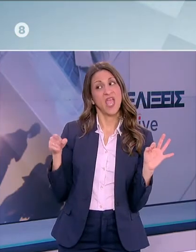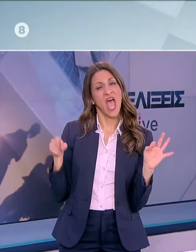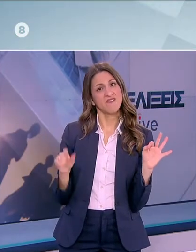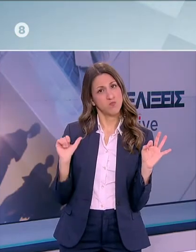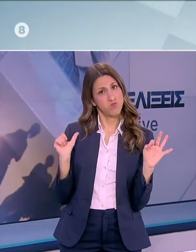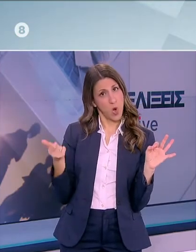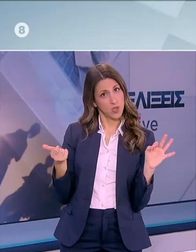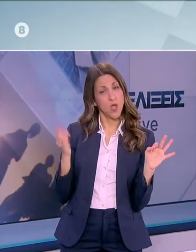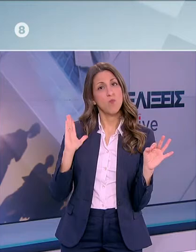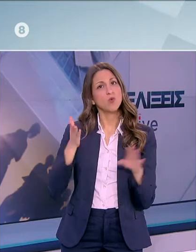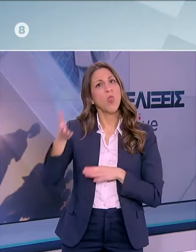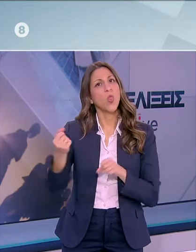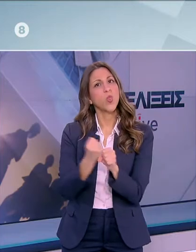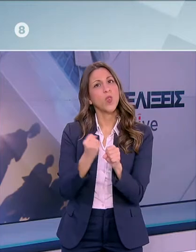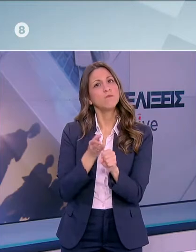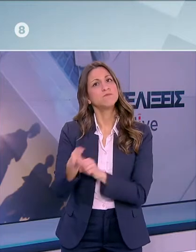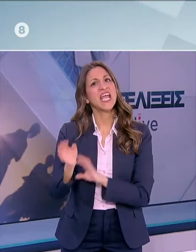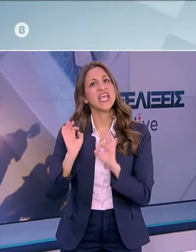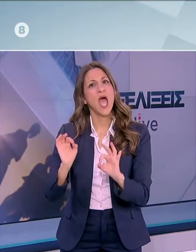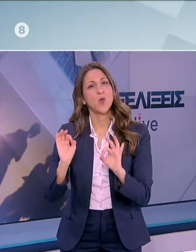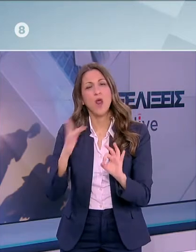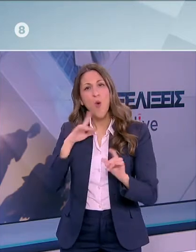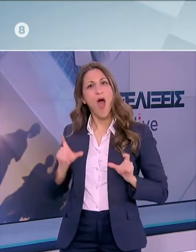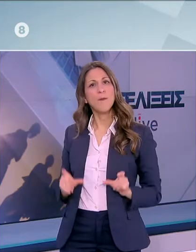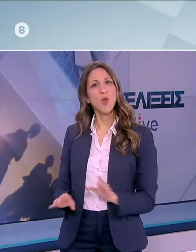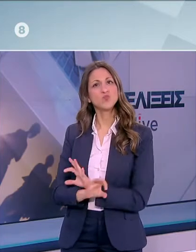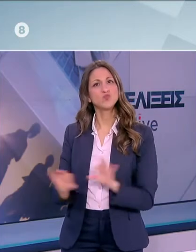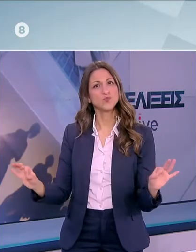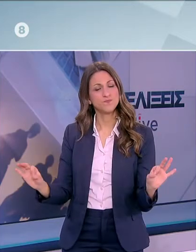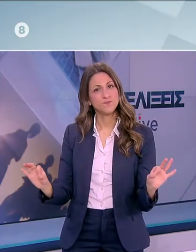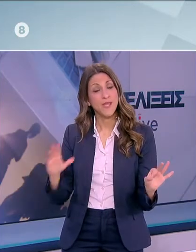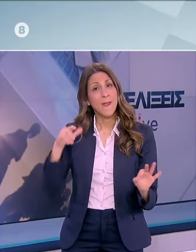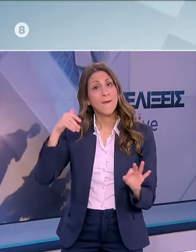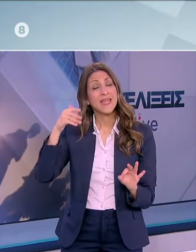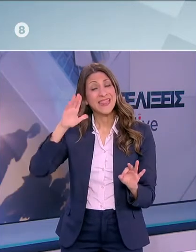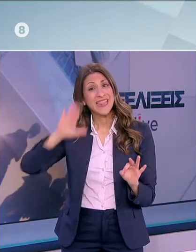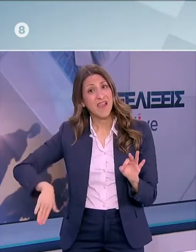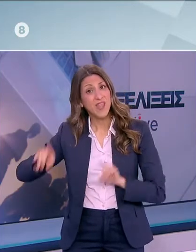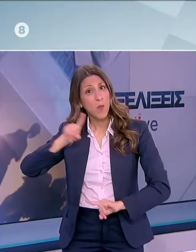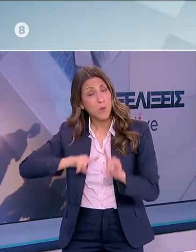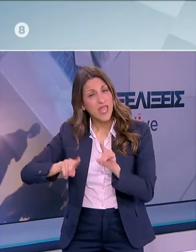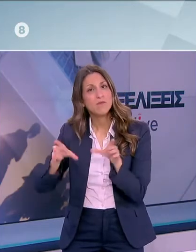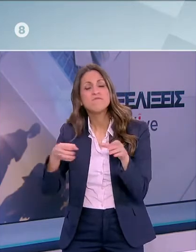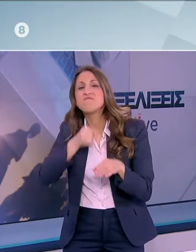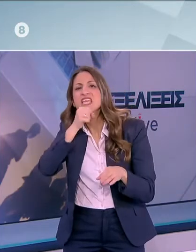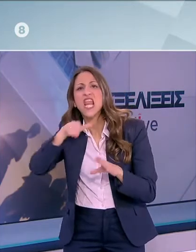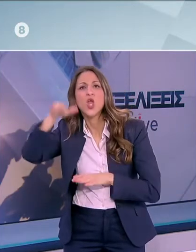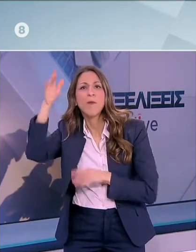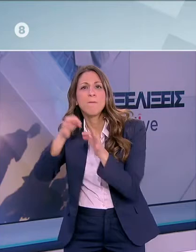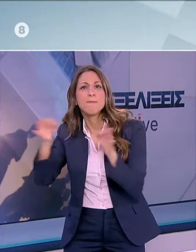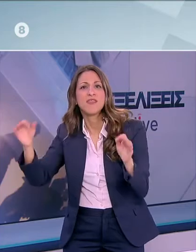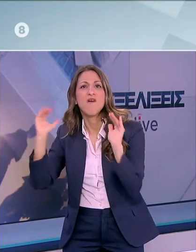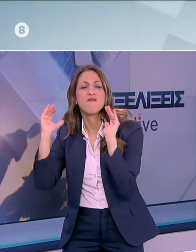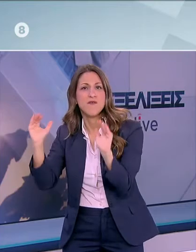ηλικιωμένοι. Πότε θα είστε σε θέση να μας ανακοινώσετε ποιες κατηγορίες εργαζομένων είναι ενδιάμεσα, με δεδομένο ότι θα συνεχίσει να φθηνεί η